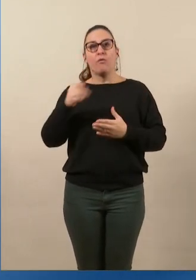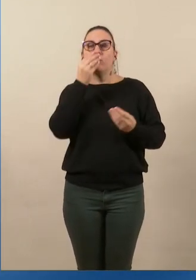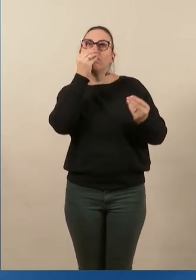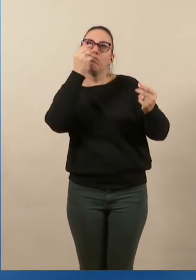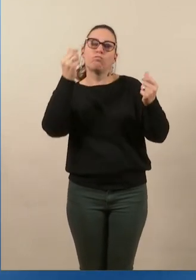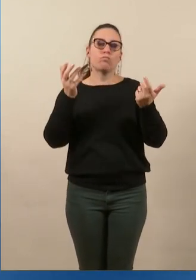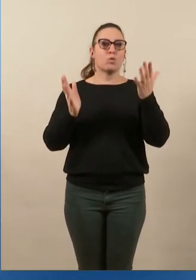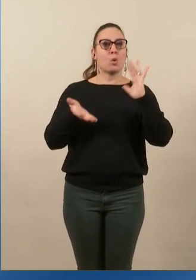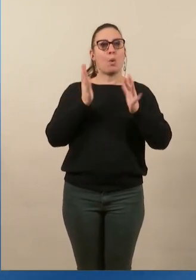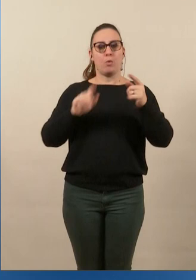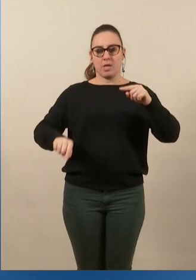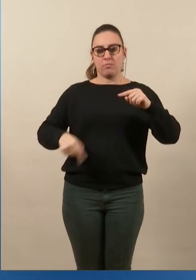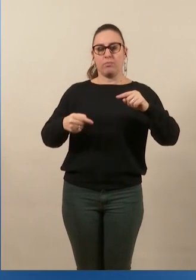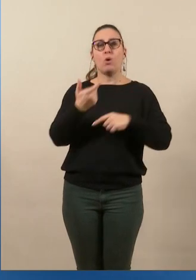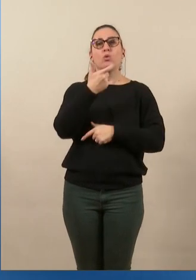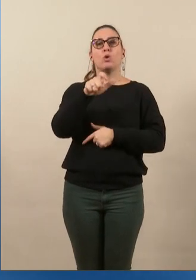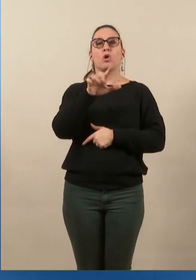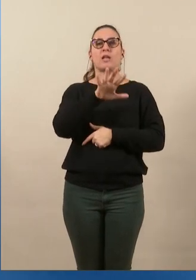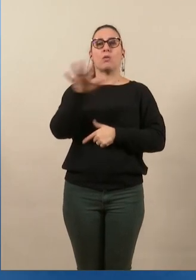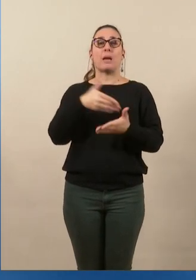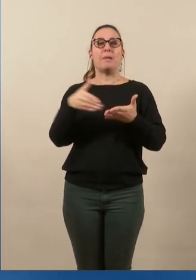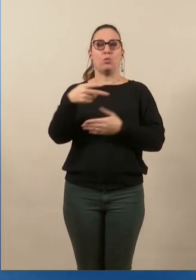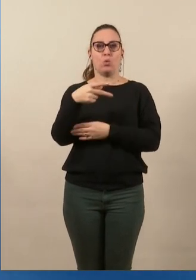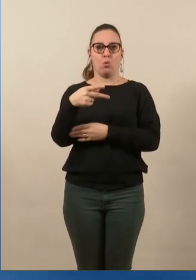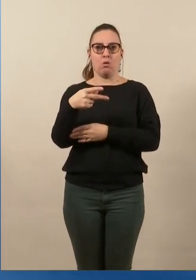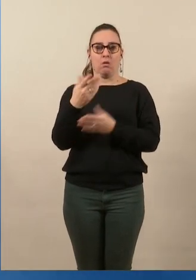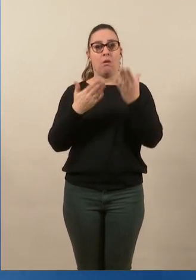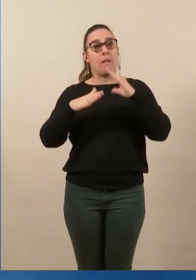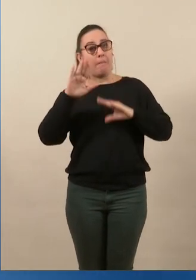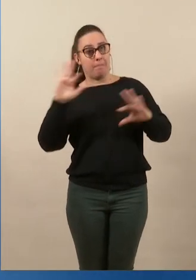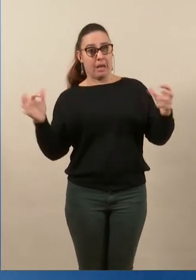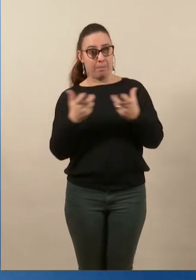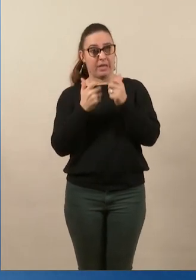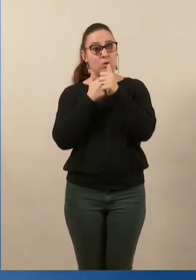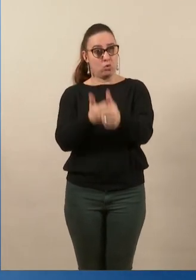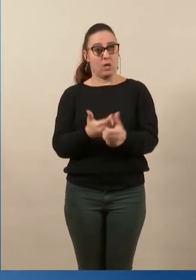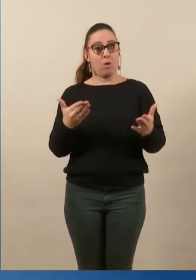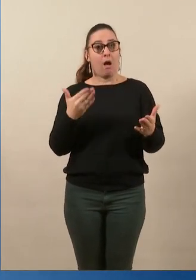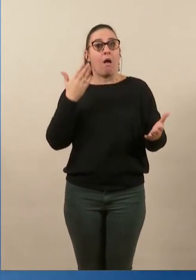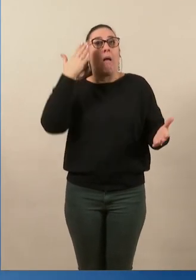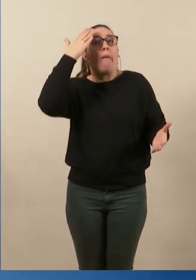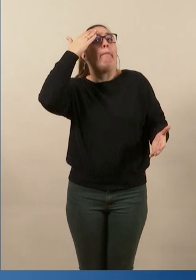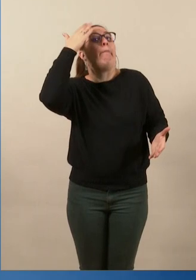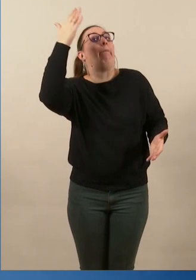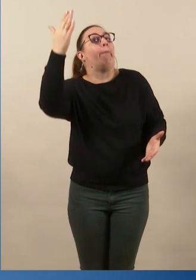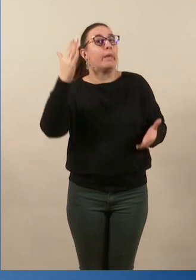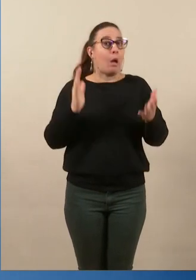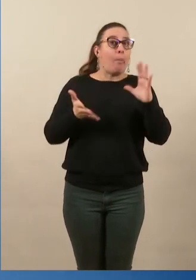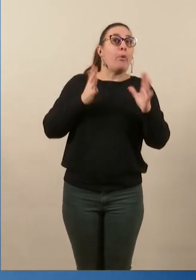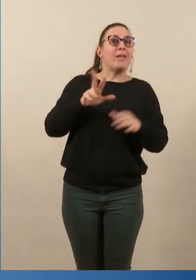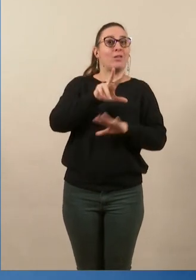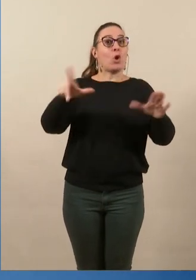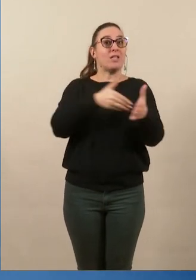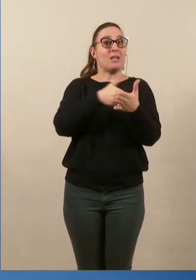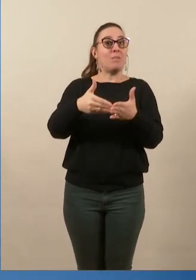redescendrions à 255 millions d'euros mais ce montant est basé sur l'hypothèse où nous percevrions les 37